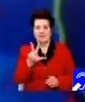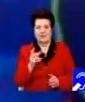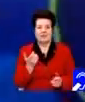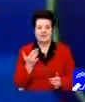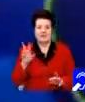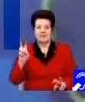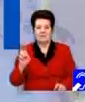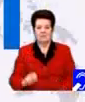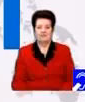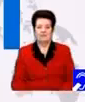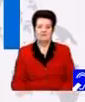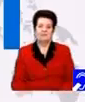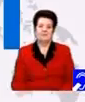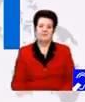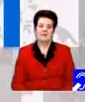câteva titluri.